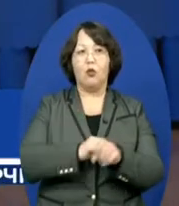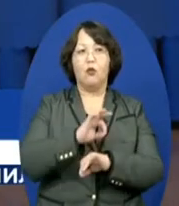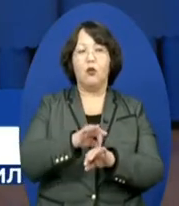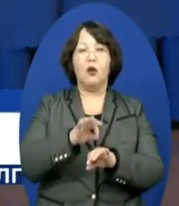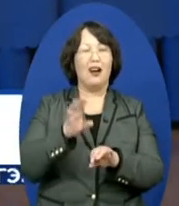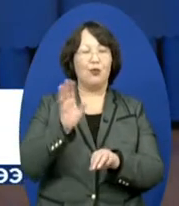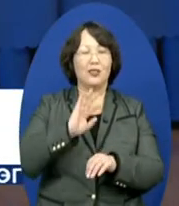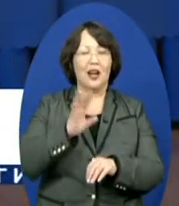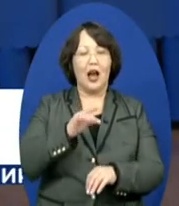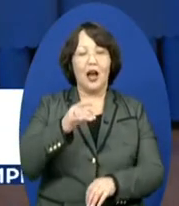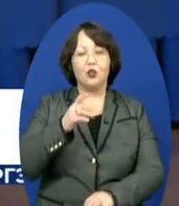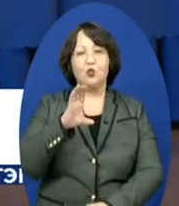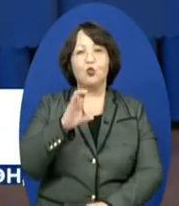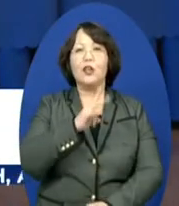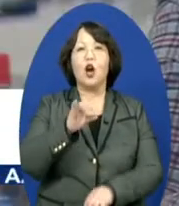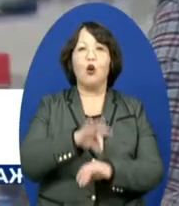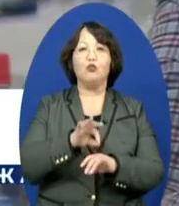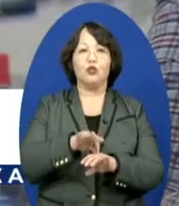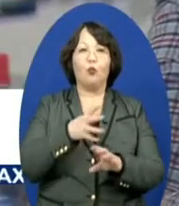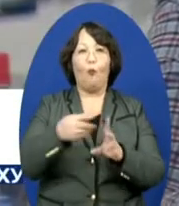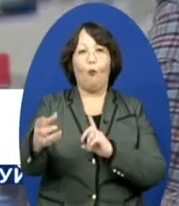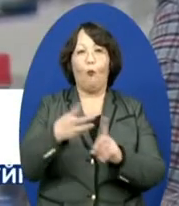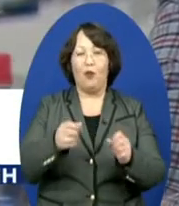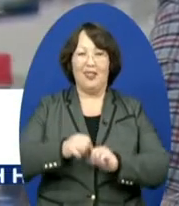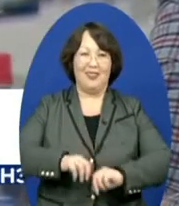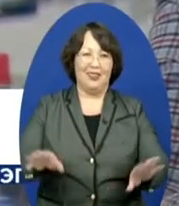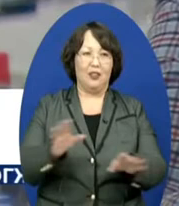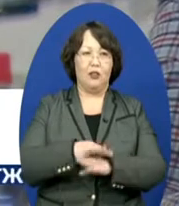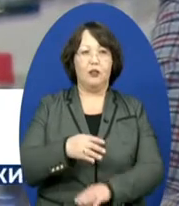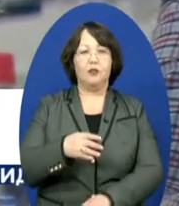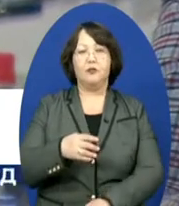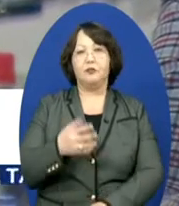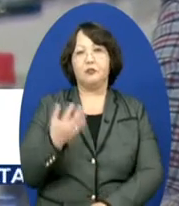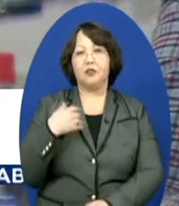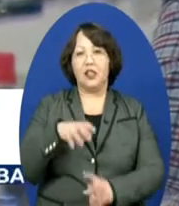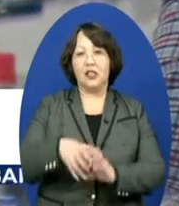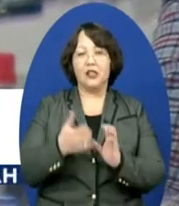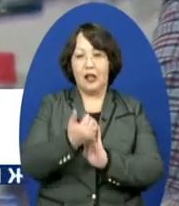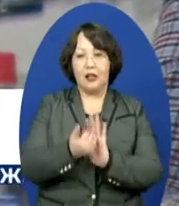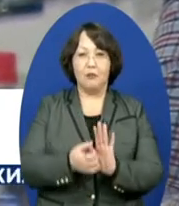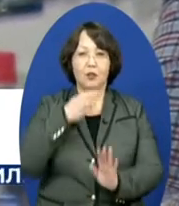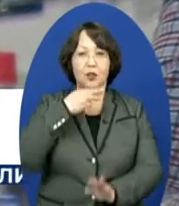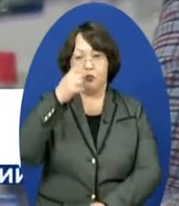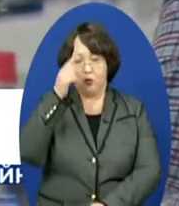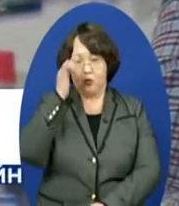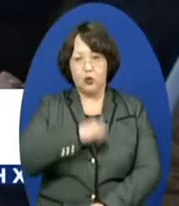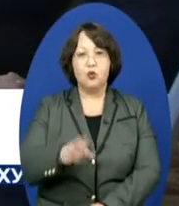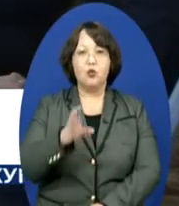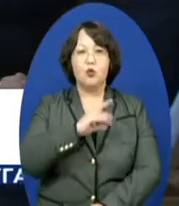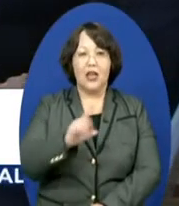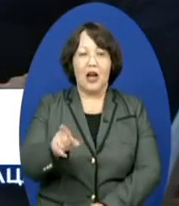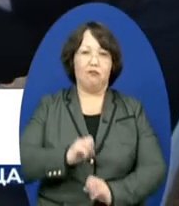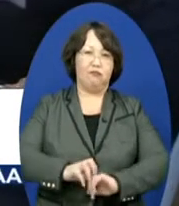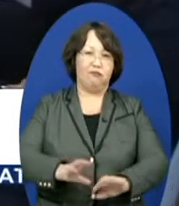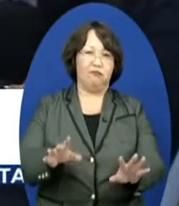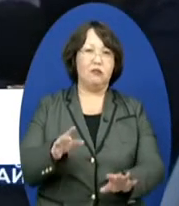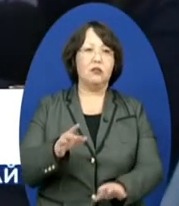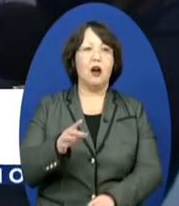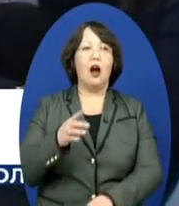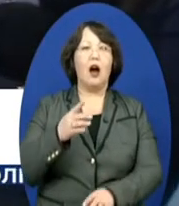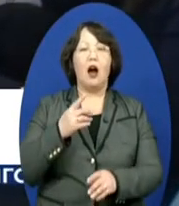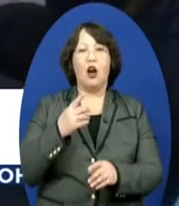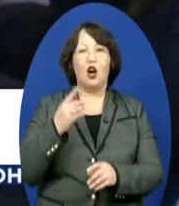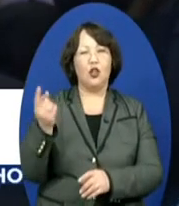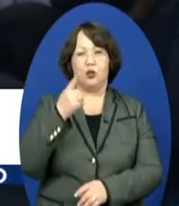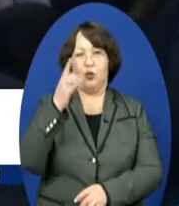байна. 2021 оны Дэлхийн Эрүүл мэндийн байгууллагын тайлбар мэдээгээр Монгол улс сүрийгийн тархалт эрсдэл өндөр 30 орны